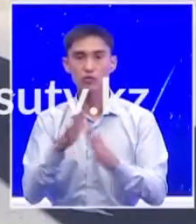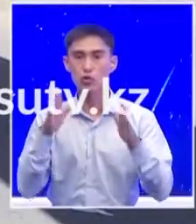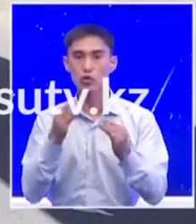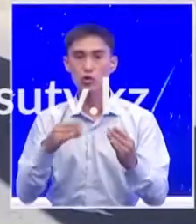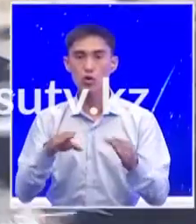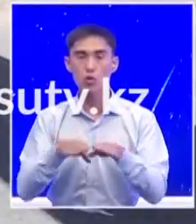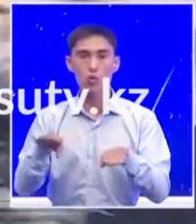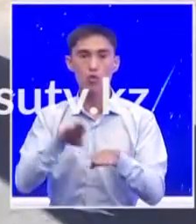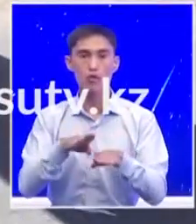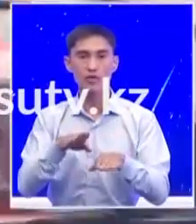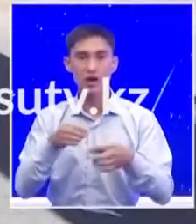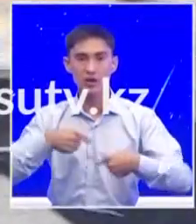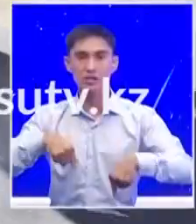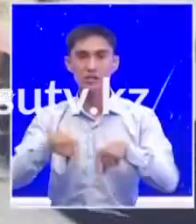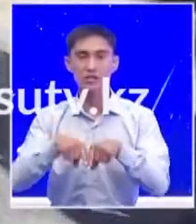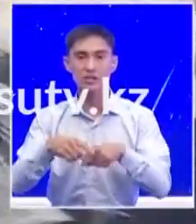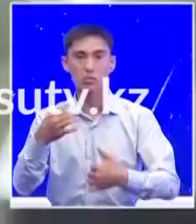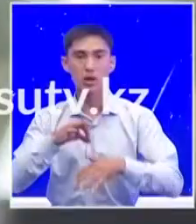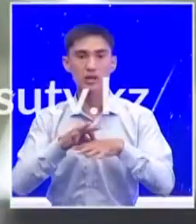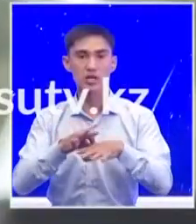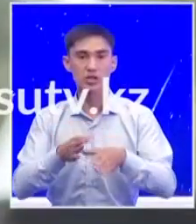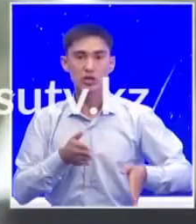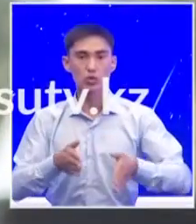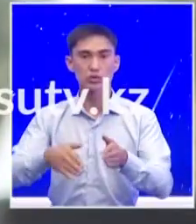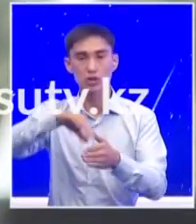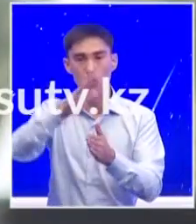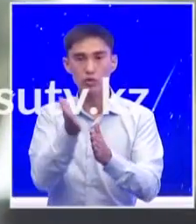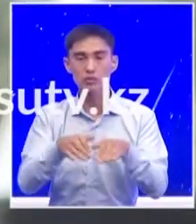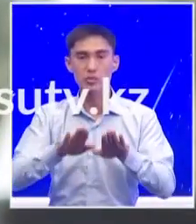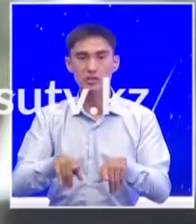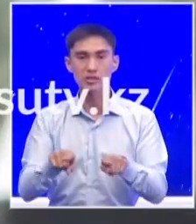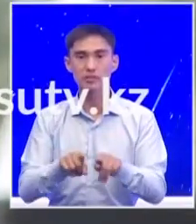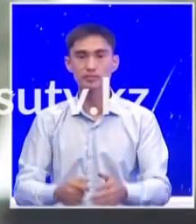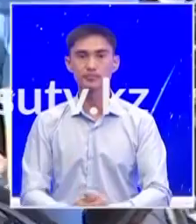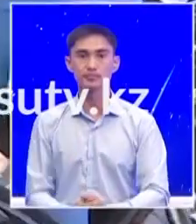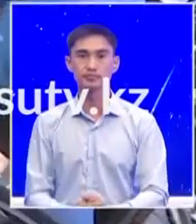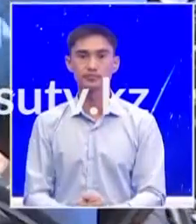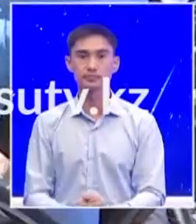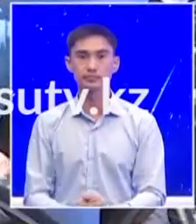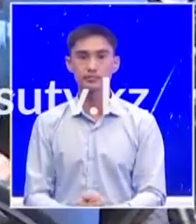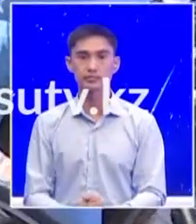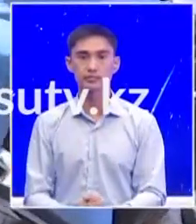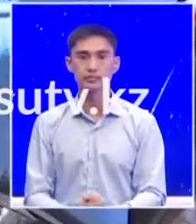уровень чемпионатов, проходящих на трассах как в горной местности, так и на равнинной.